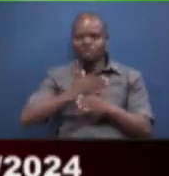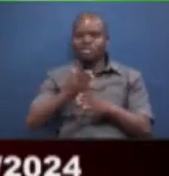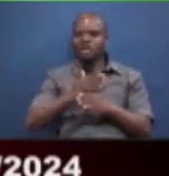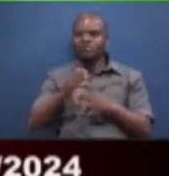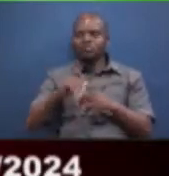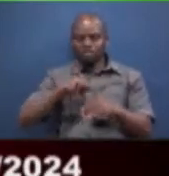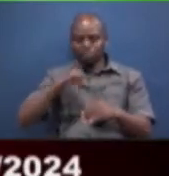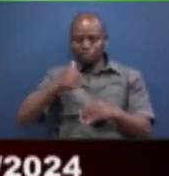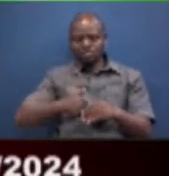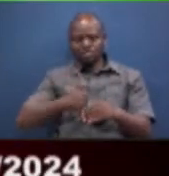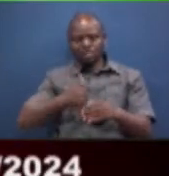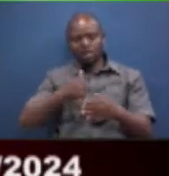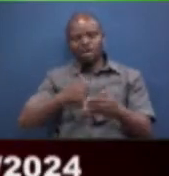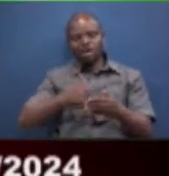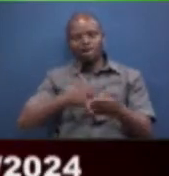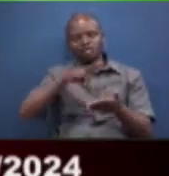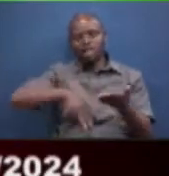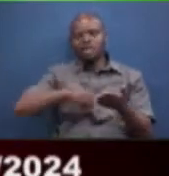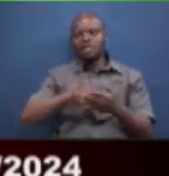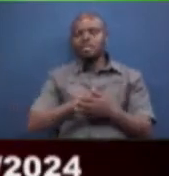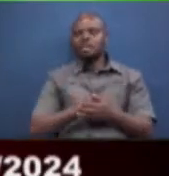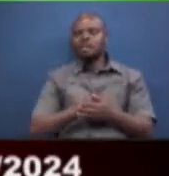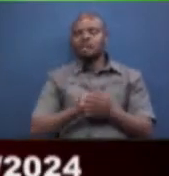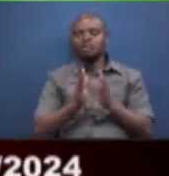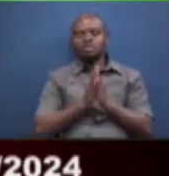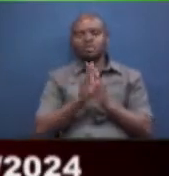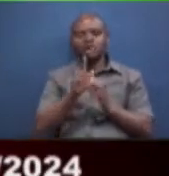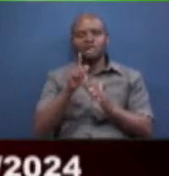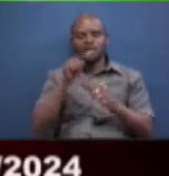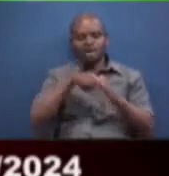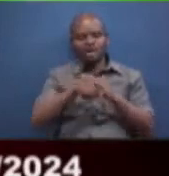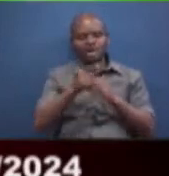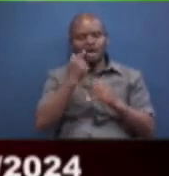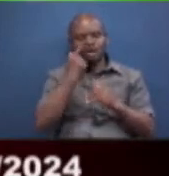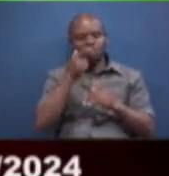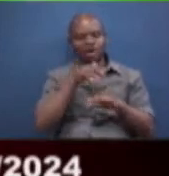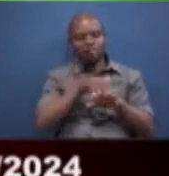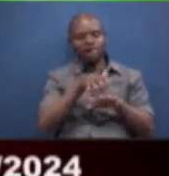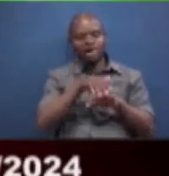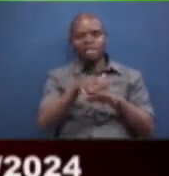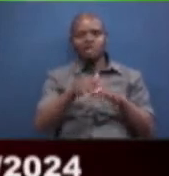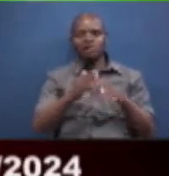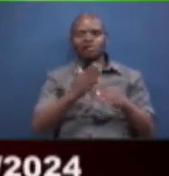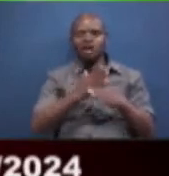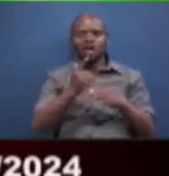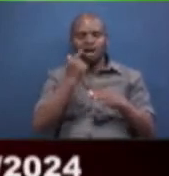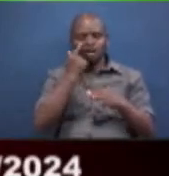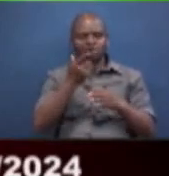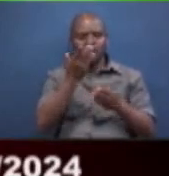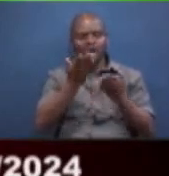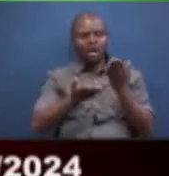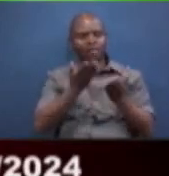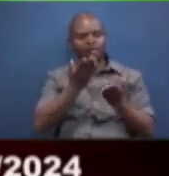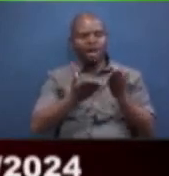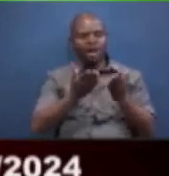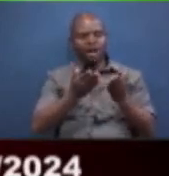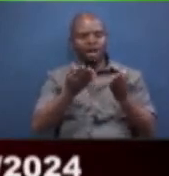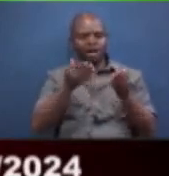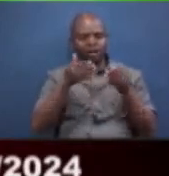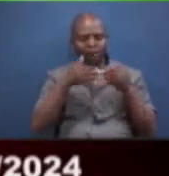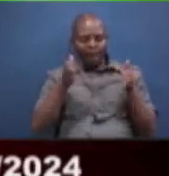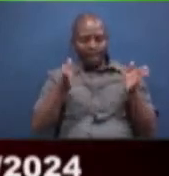ambavyo vimeruhusiwa kudahili. Muombaji atakapoingia ataona maelekezo mahususi, ataona jinsi ya